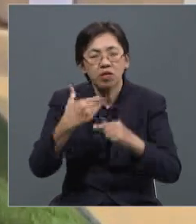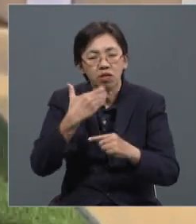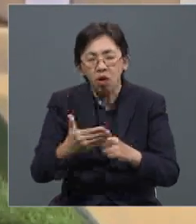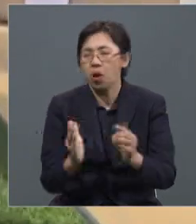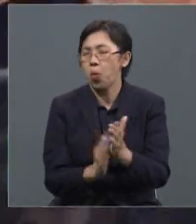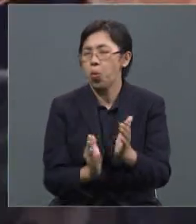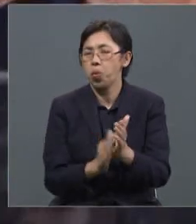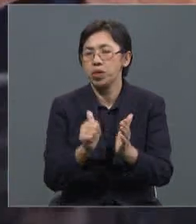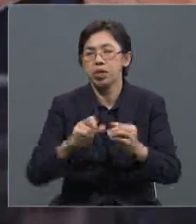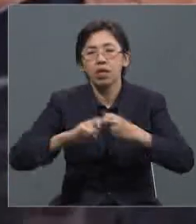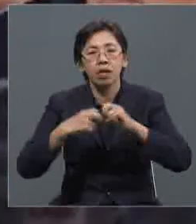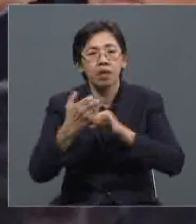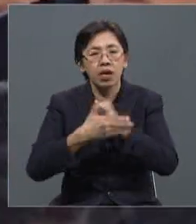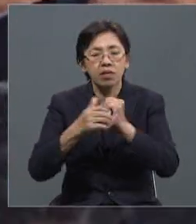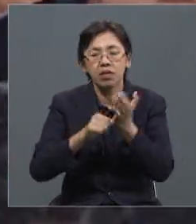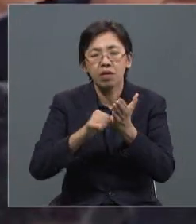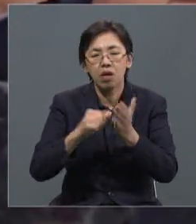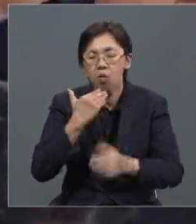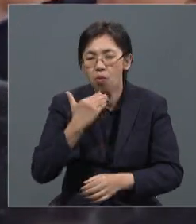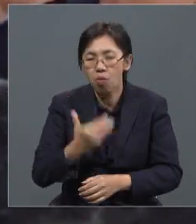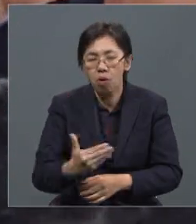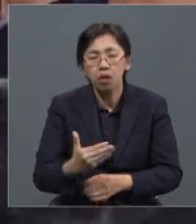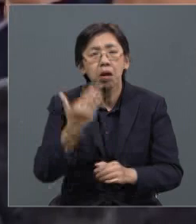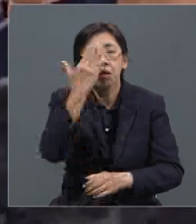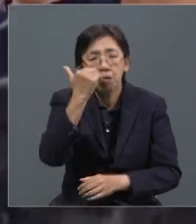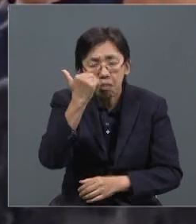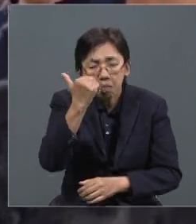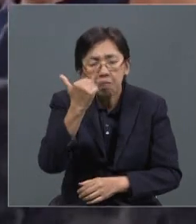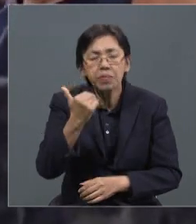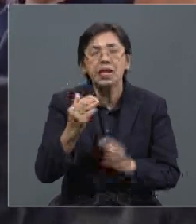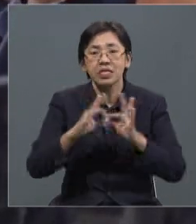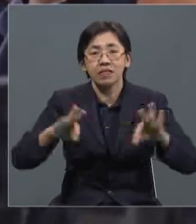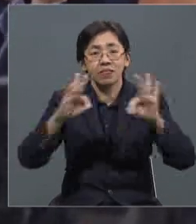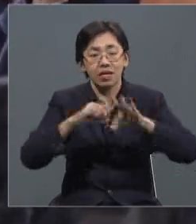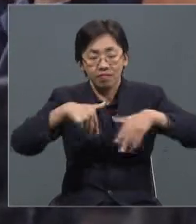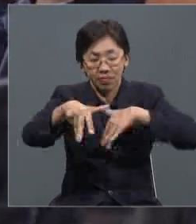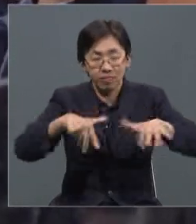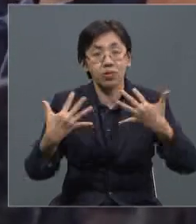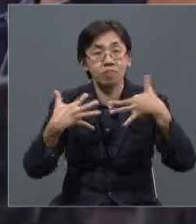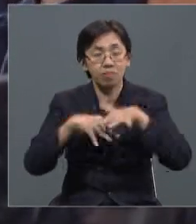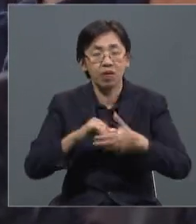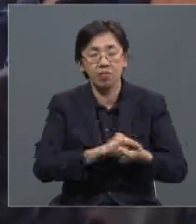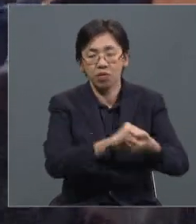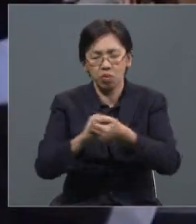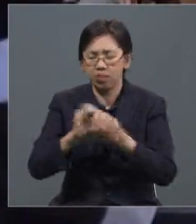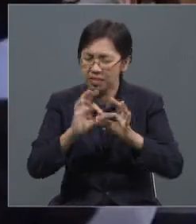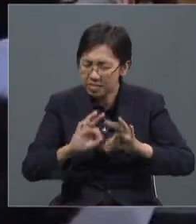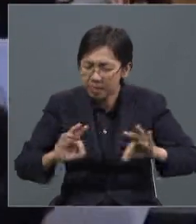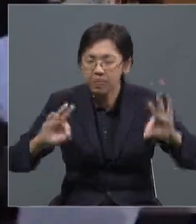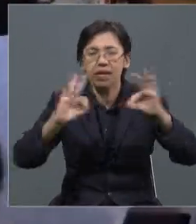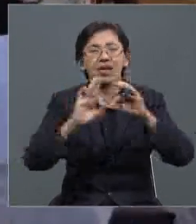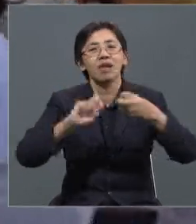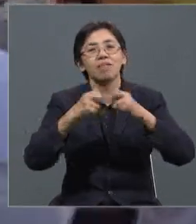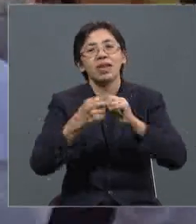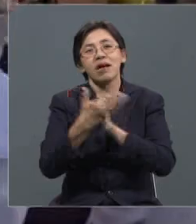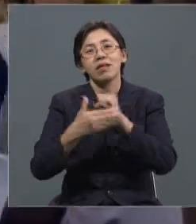ที่ได้แก้ไขปัญหายาเสพติดอย่างยั่งยืนเพราะทัศนคติการมีส่วนร่วมของประชาชนสำคัญอย่างมากต่อการแก้ไขปัญห